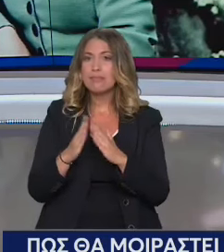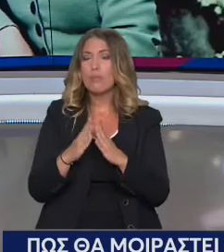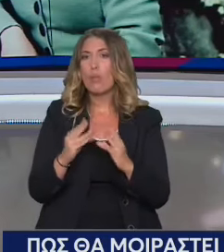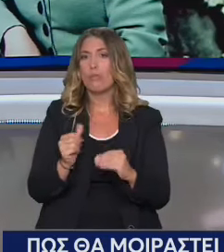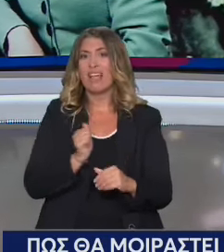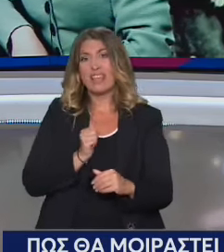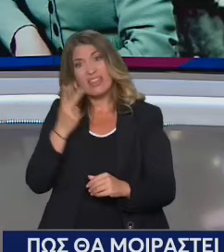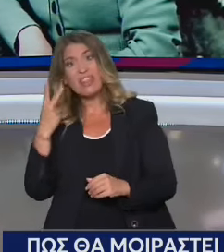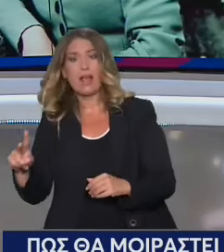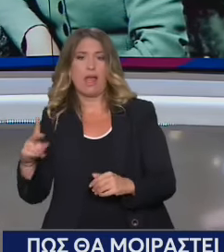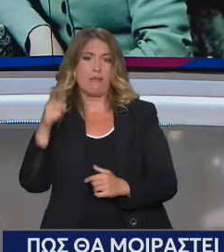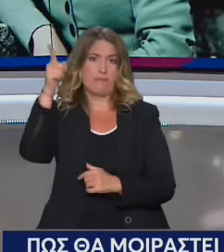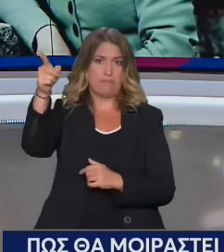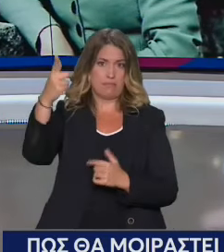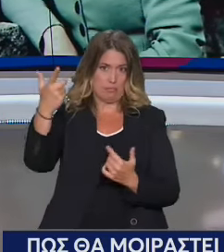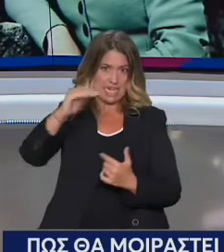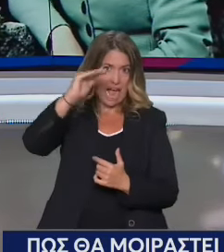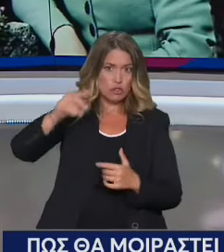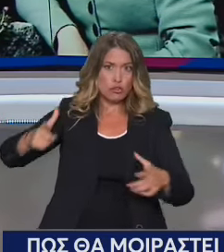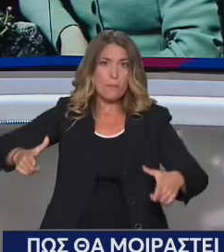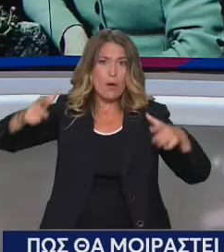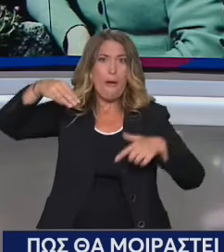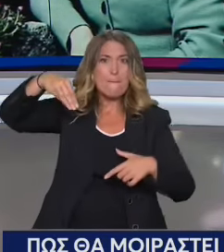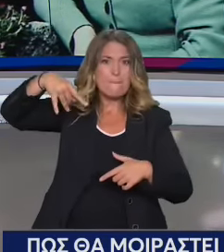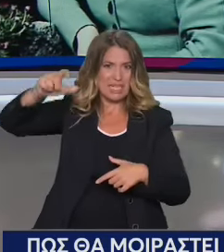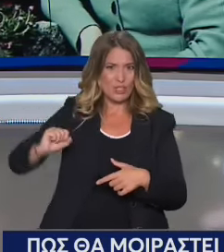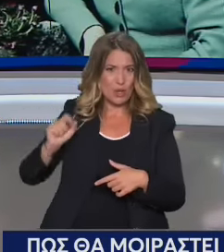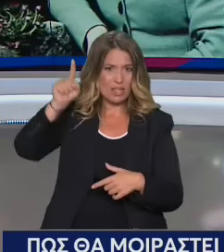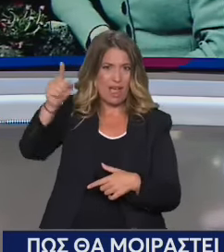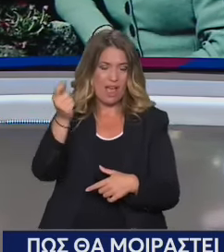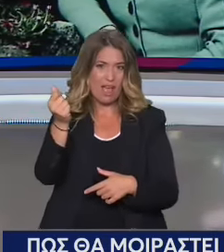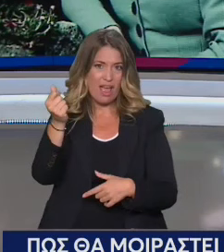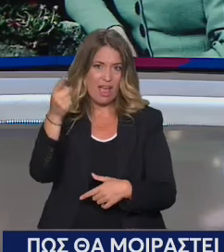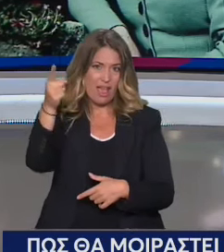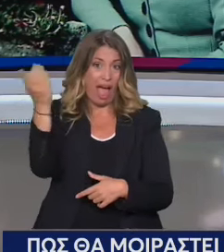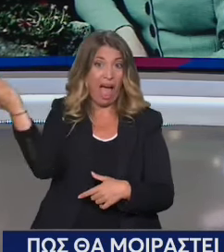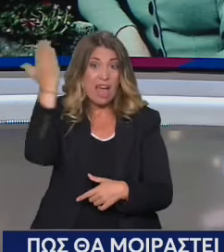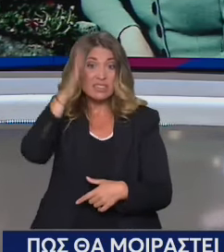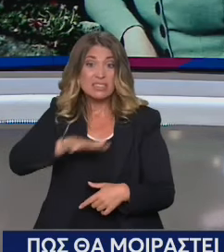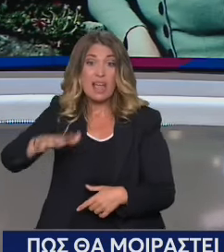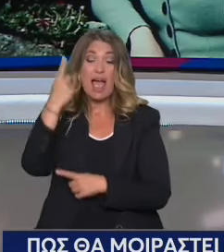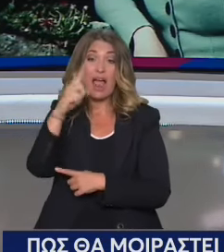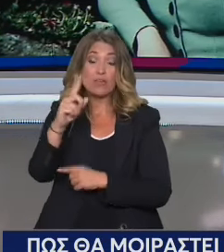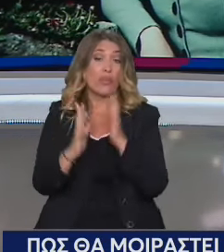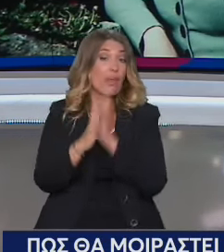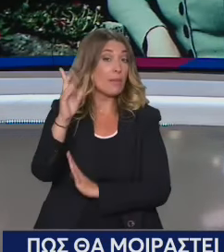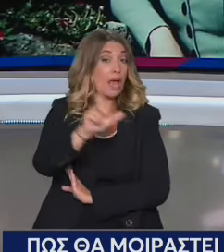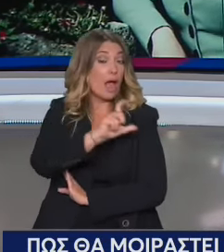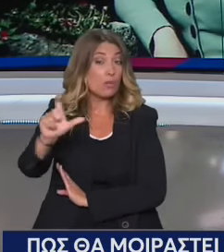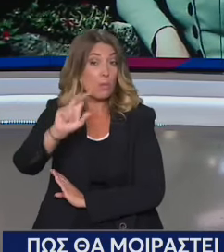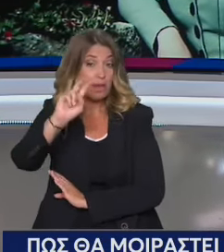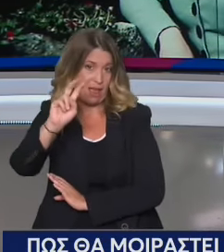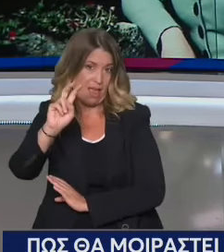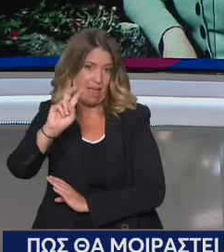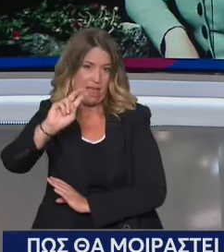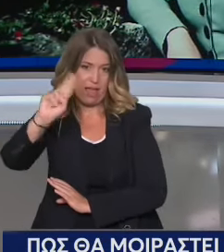Ελισάβετ, ο πύργος του Μπαλμόρα. Που βρίσκεται αυτή τη στιγμή. 115 εκατομμύρια κάνει. Η αξία του είναι 115 εκατομμύρια και η